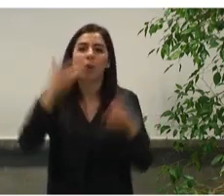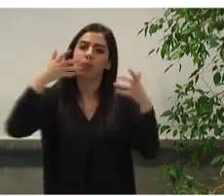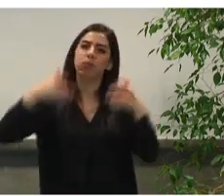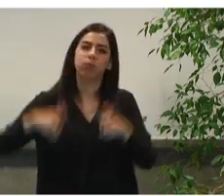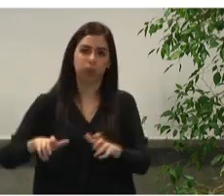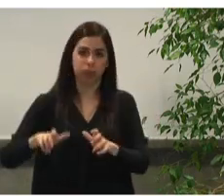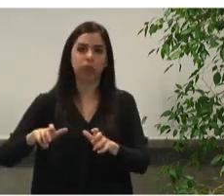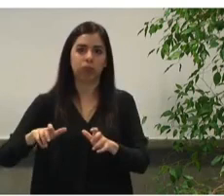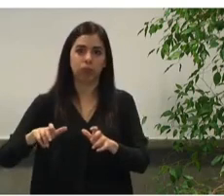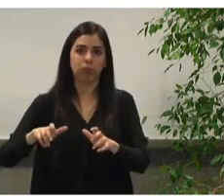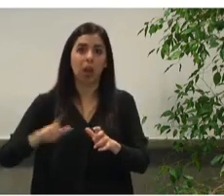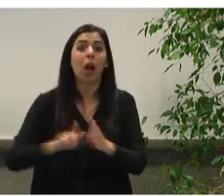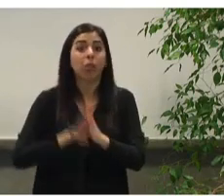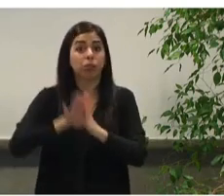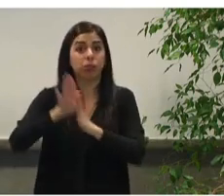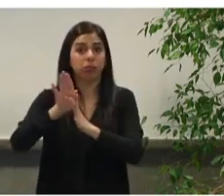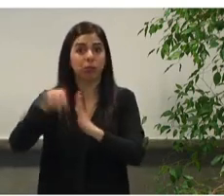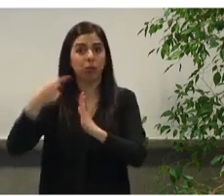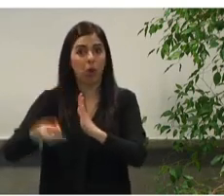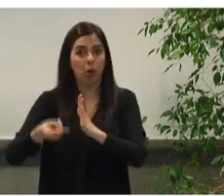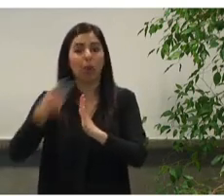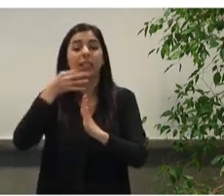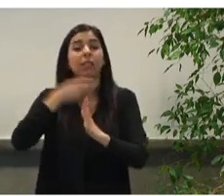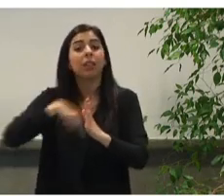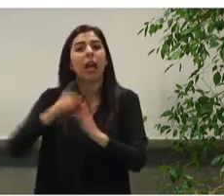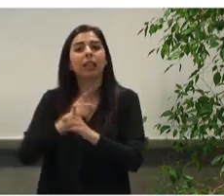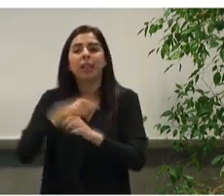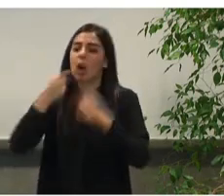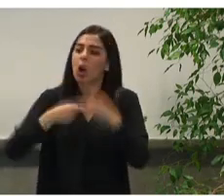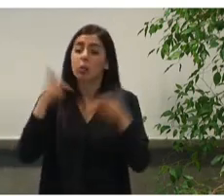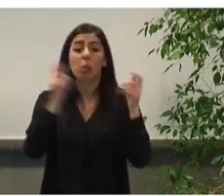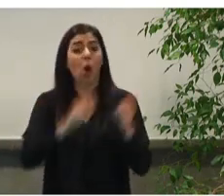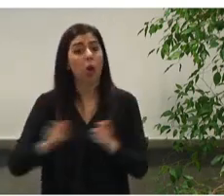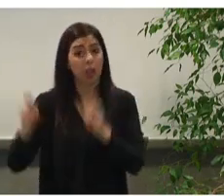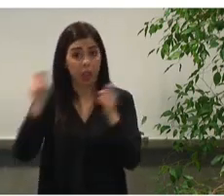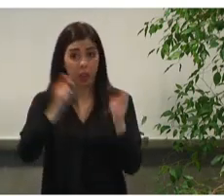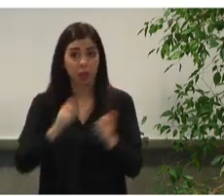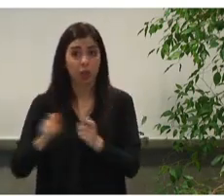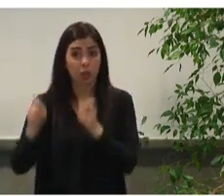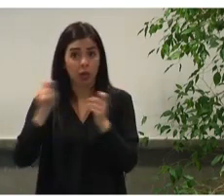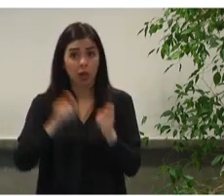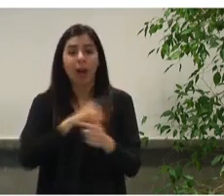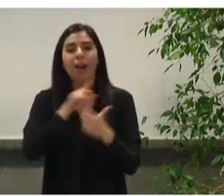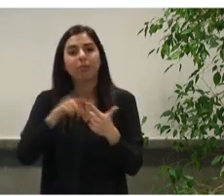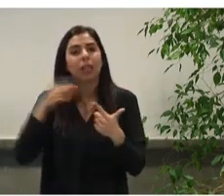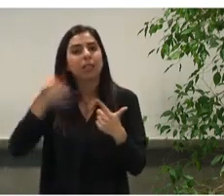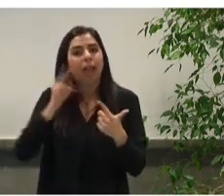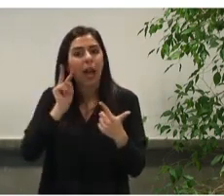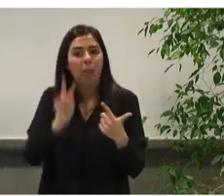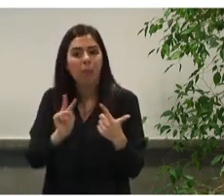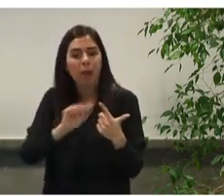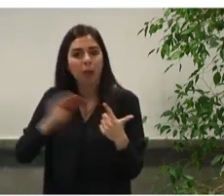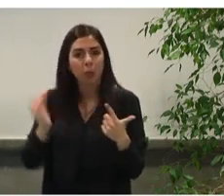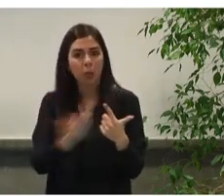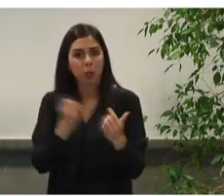significa che noi dobbiamo continuare a monitorare e a tenere sotto osservazione quello che succede, perché se